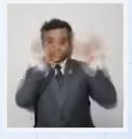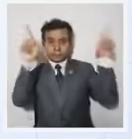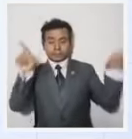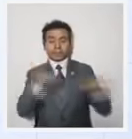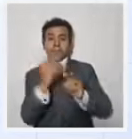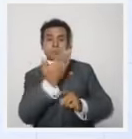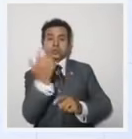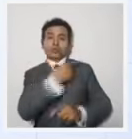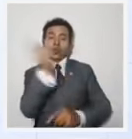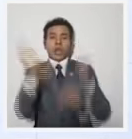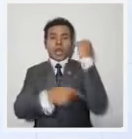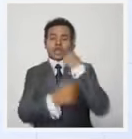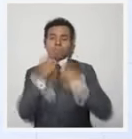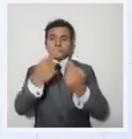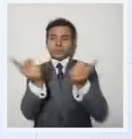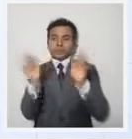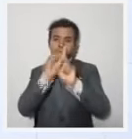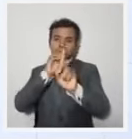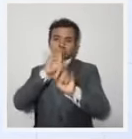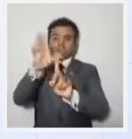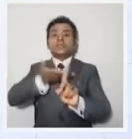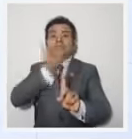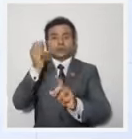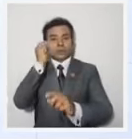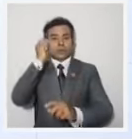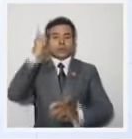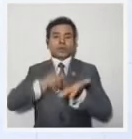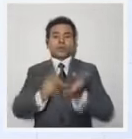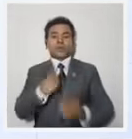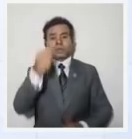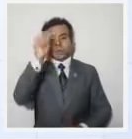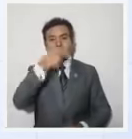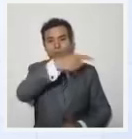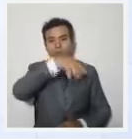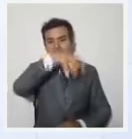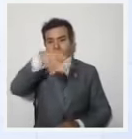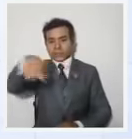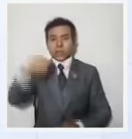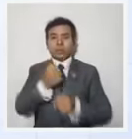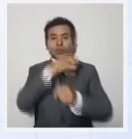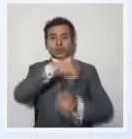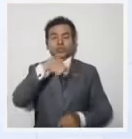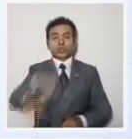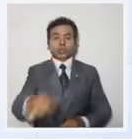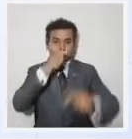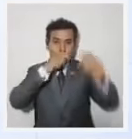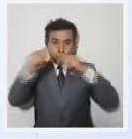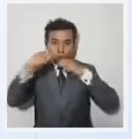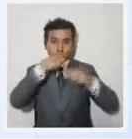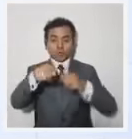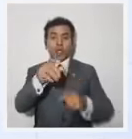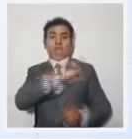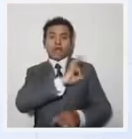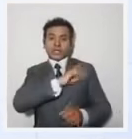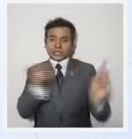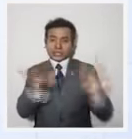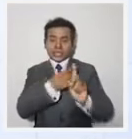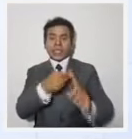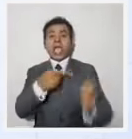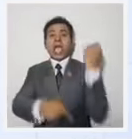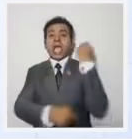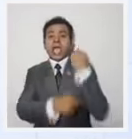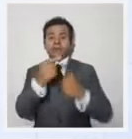চ্যানেল ও হাসপাতালসহ সম্ভাব্য জায়গাসমূহে প্রচারের ব্যবস্থা করার জন্য অনুরোধ করা হয়েছে। জেলা উপজেলা প্রশাসন